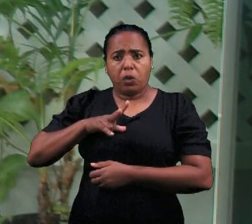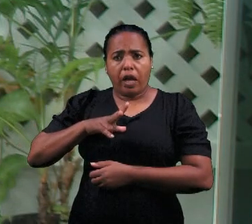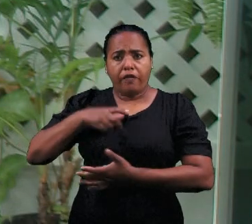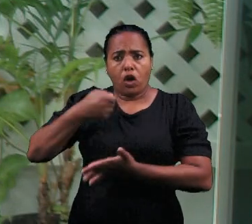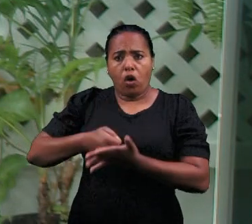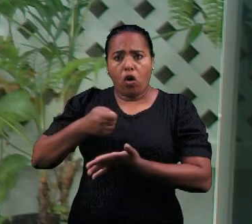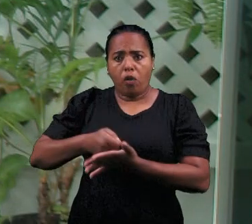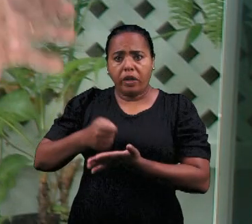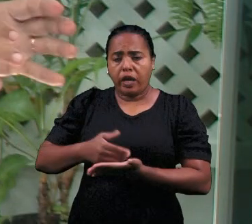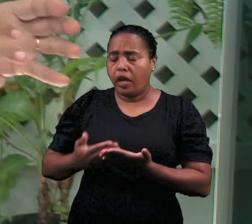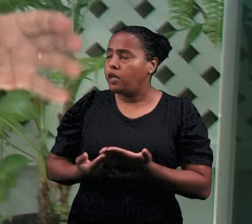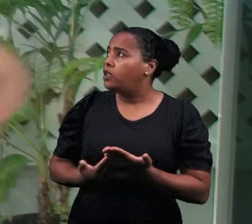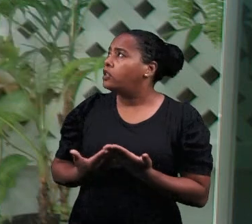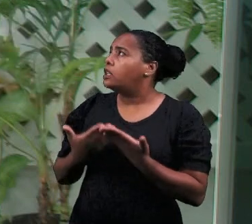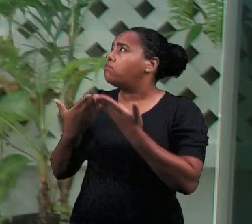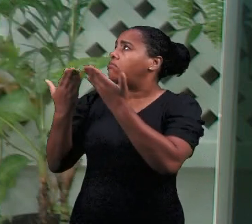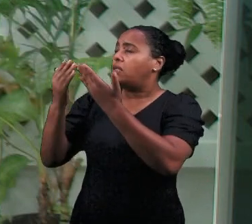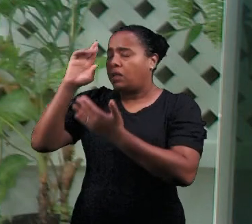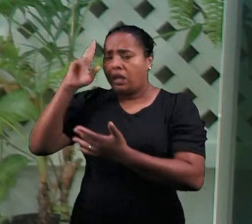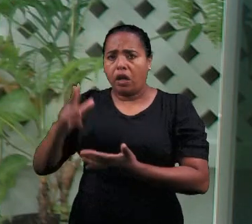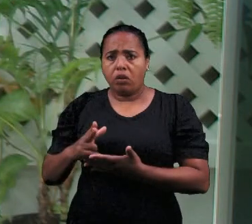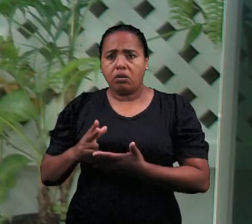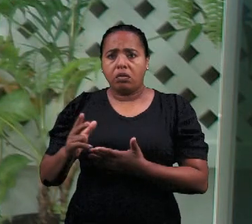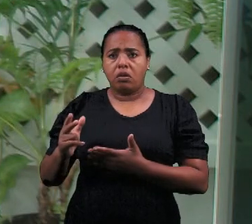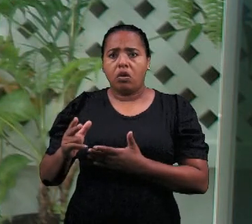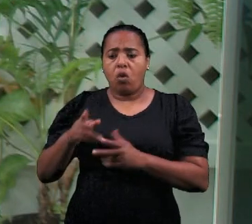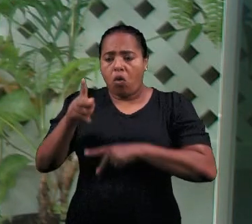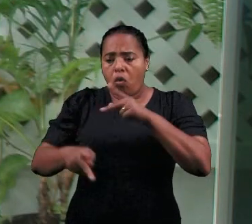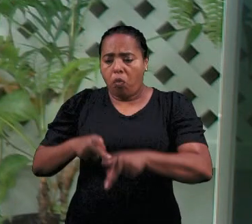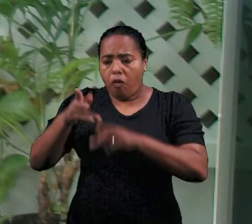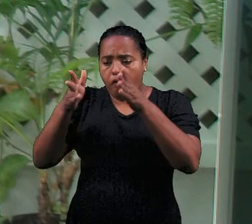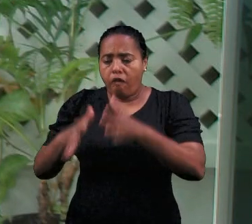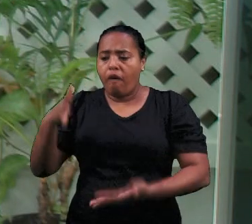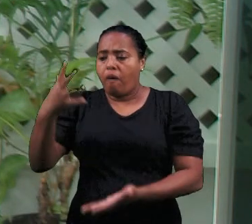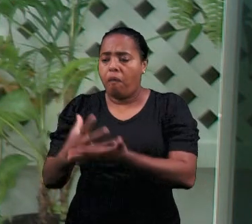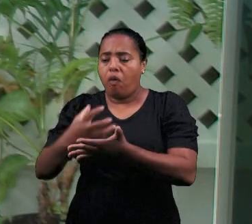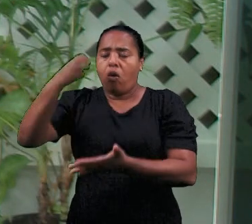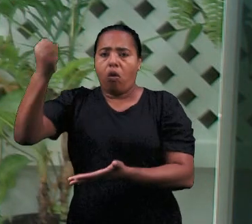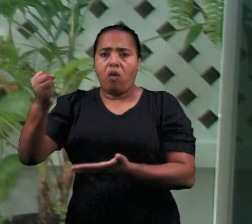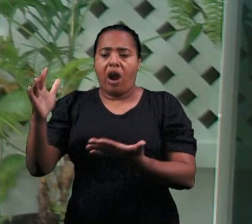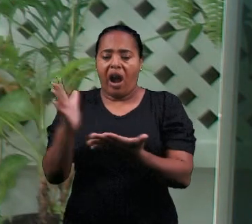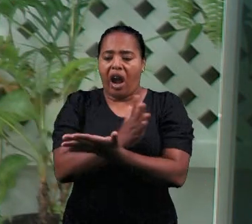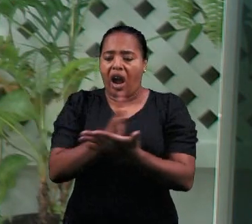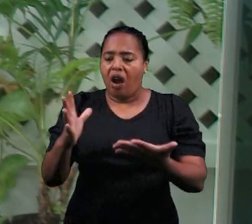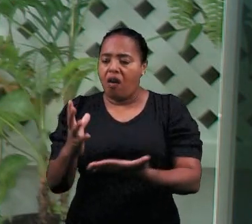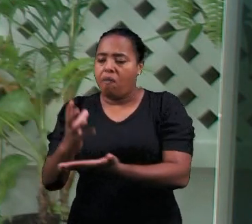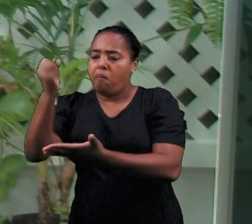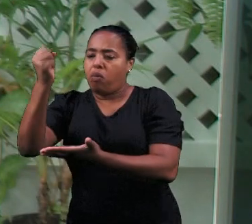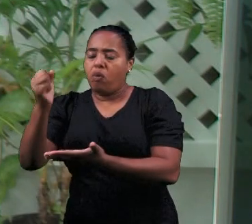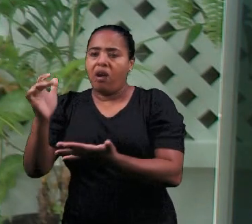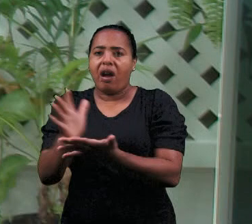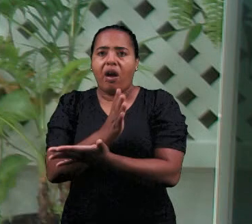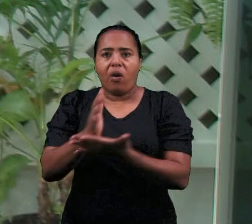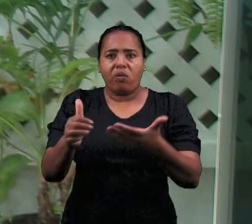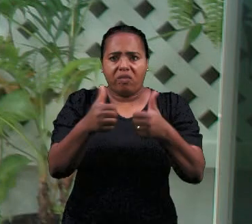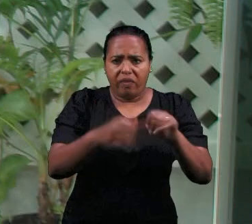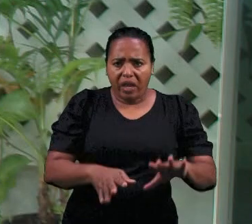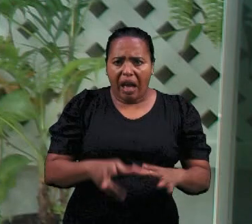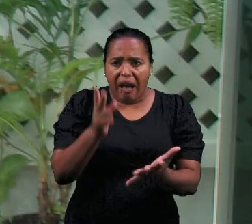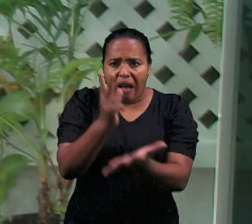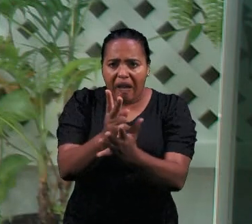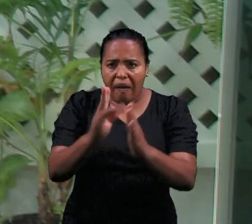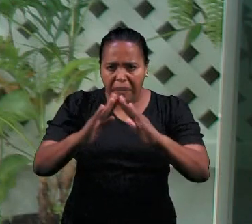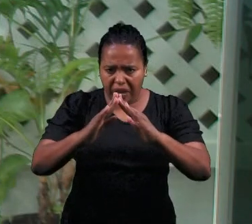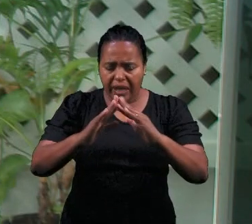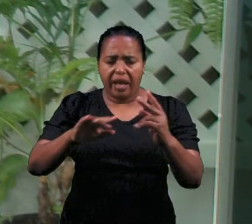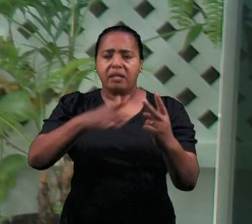Parce que chacun rendra compte à Dieu. L'Église va être enlevée, un sera pris,